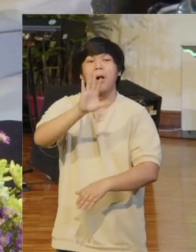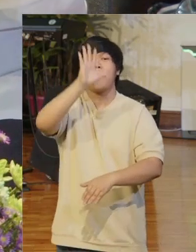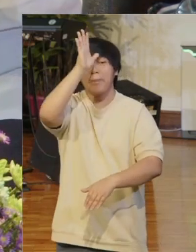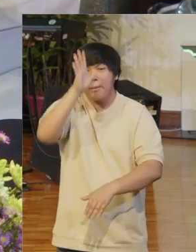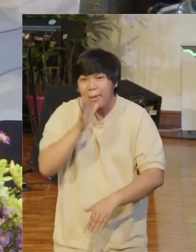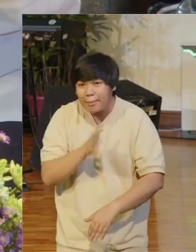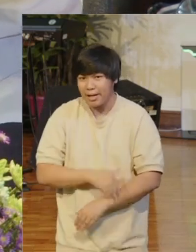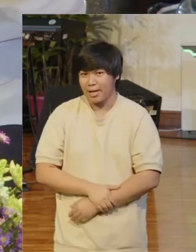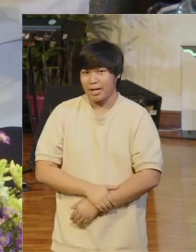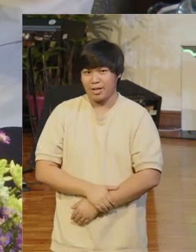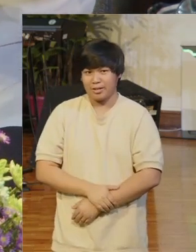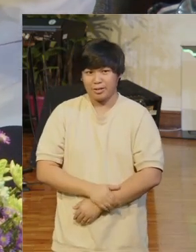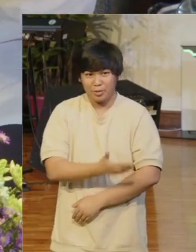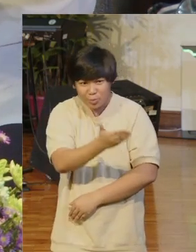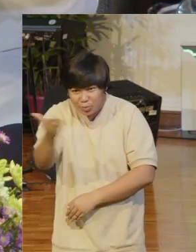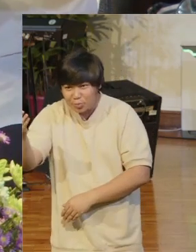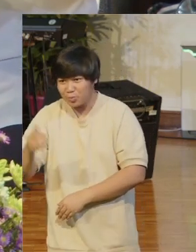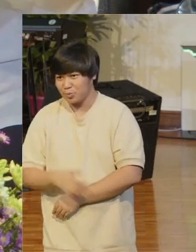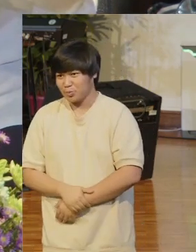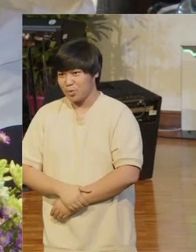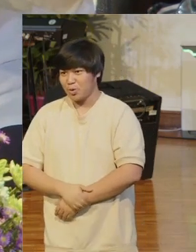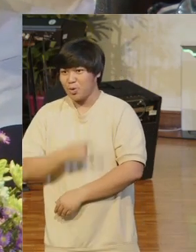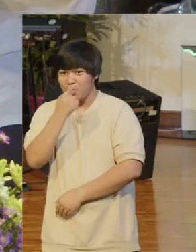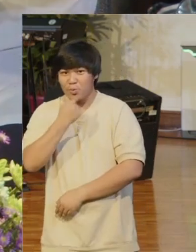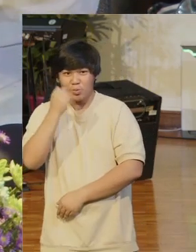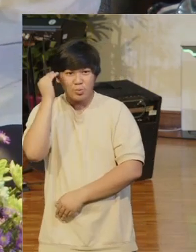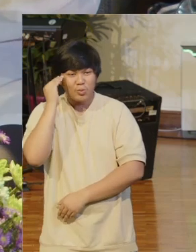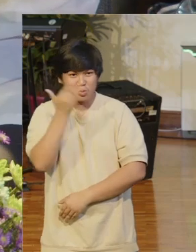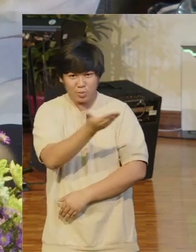Hindi ba ikaw? Bakit hindi ikaw?